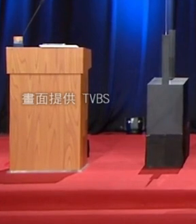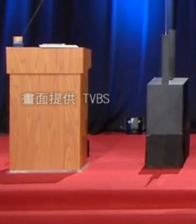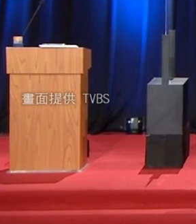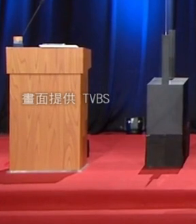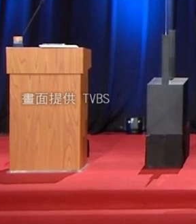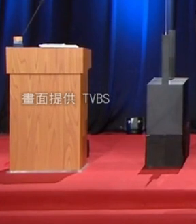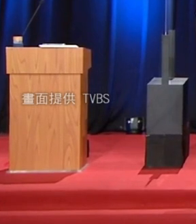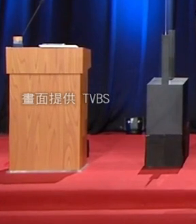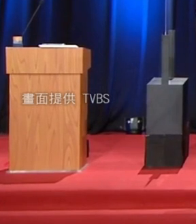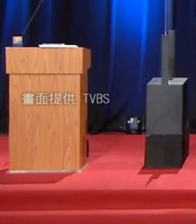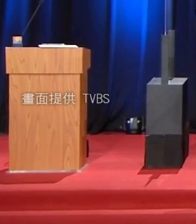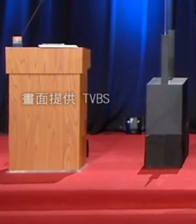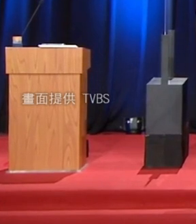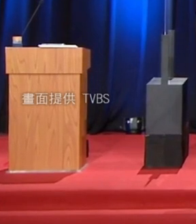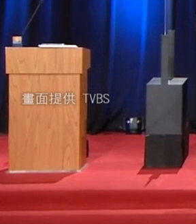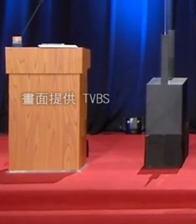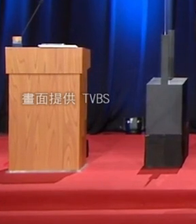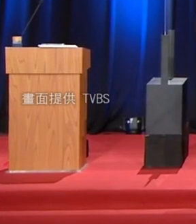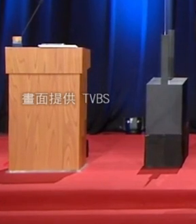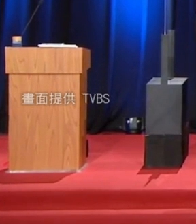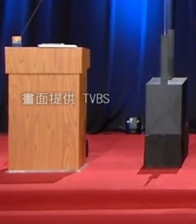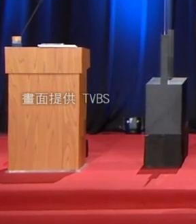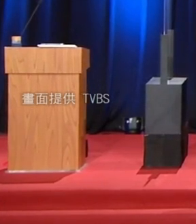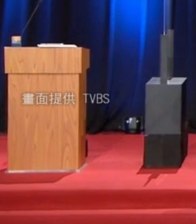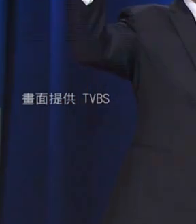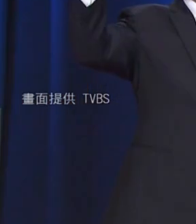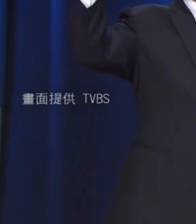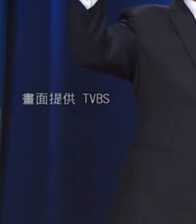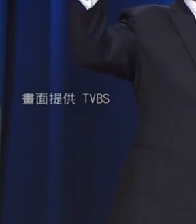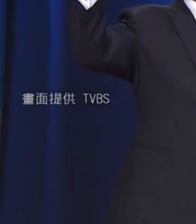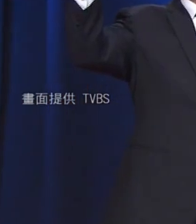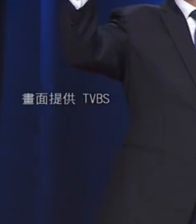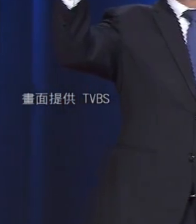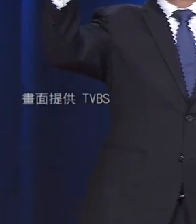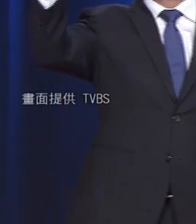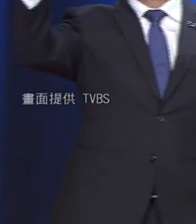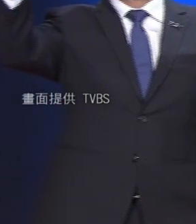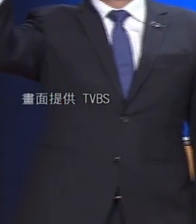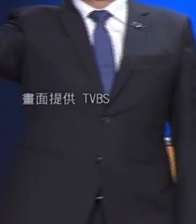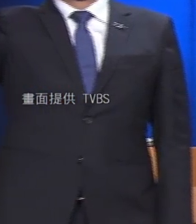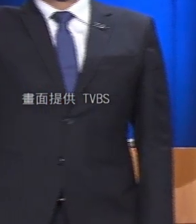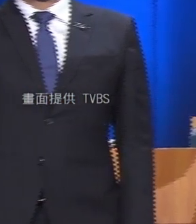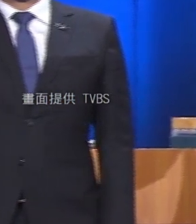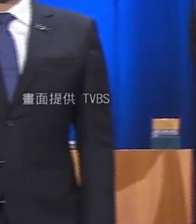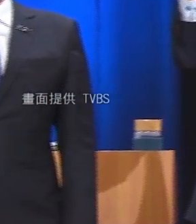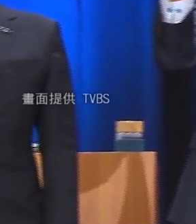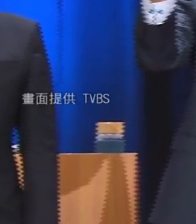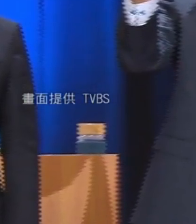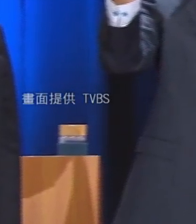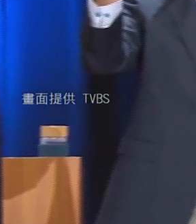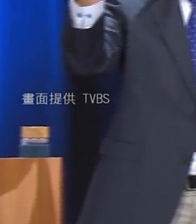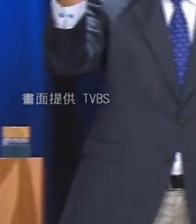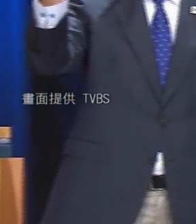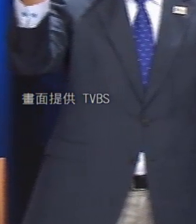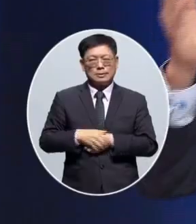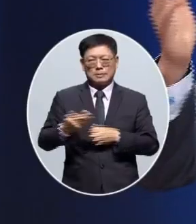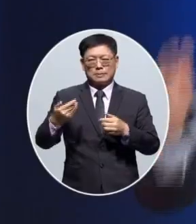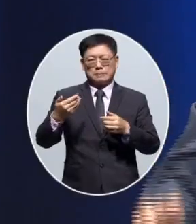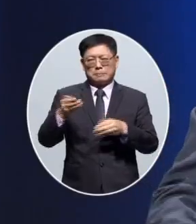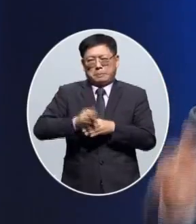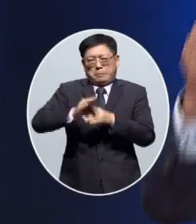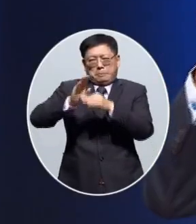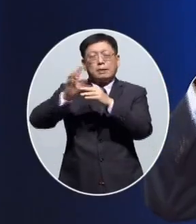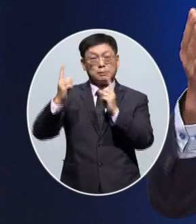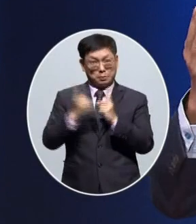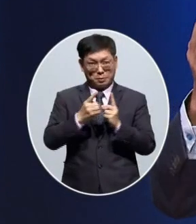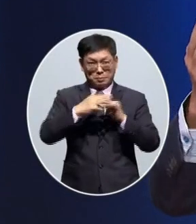可以知道你的理论。大陆接不接受你的理论，选民接不接受你的理论，在国民党有没有市场啊？我是觉